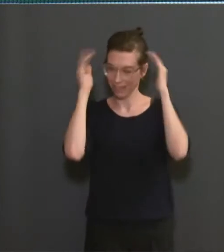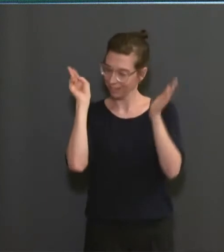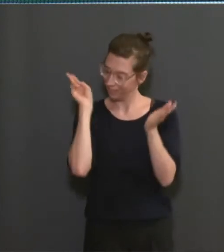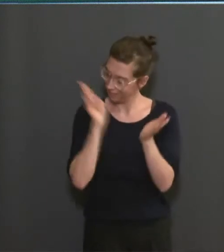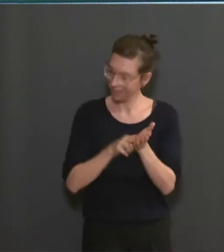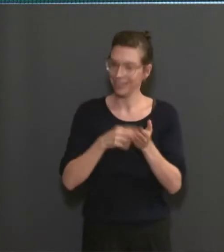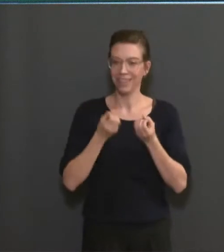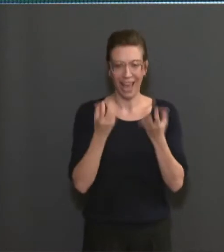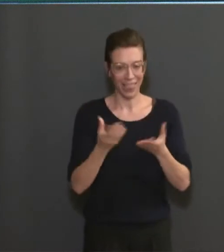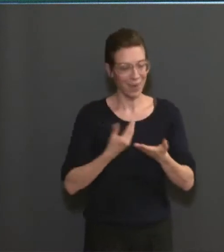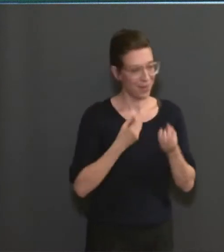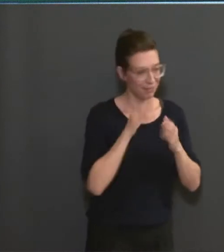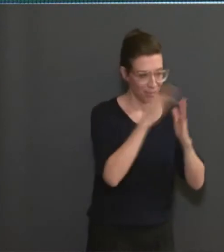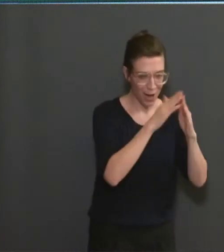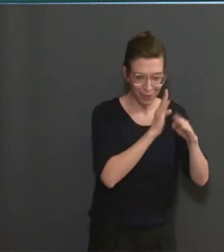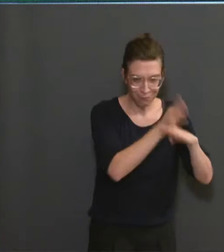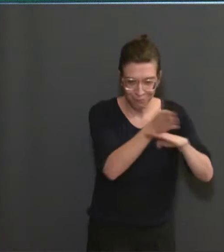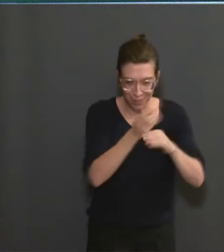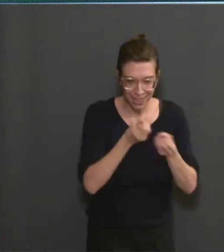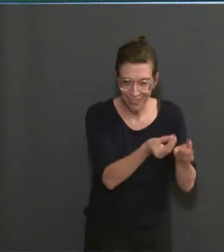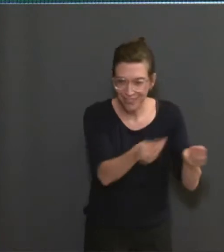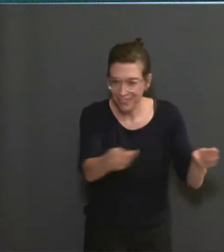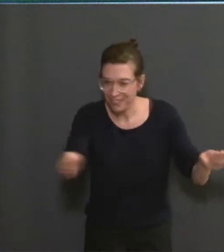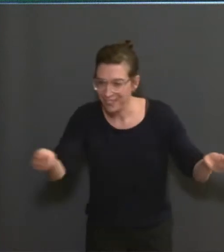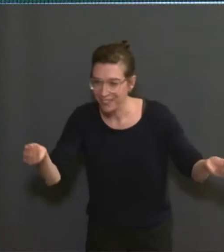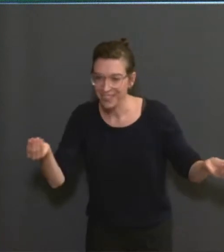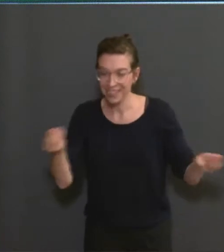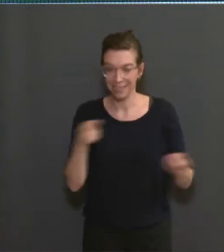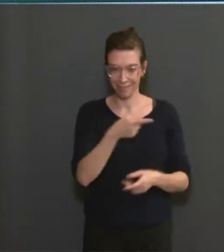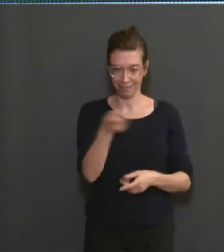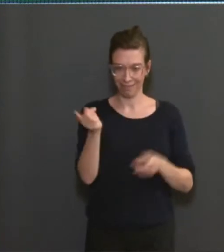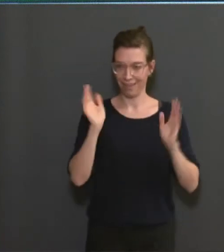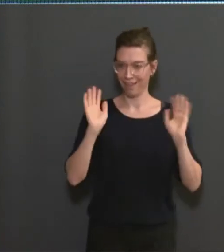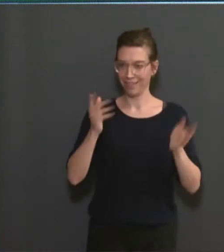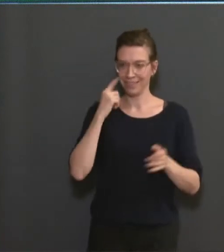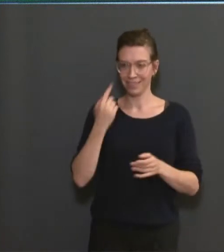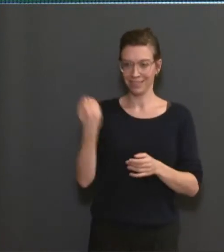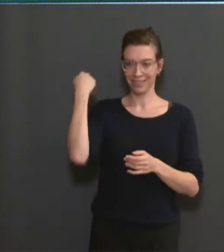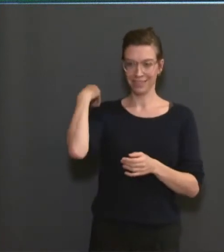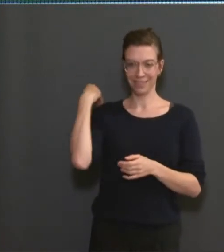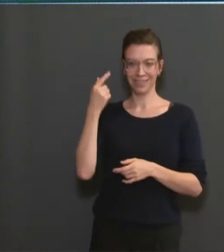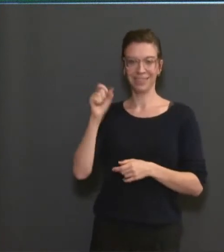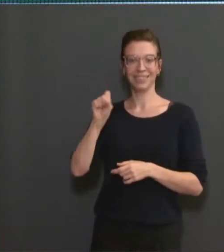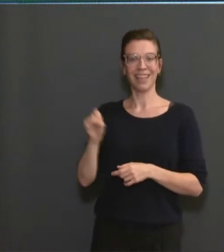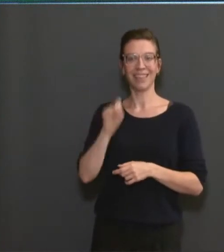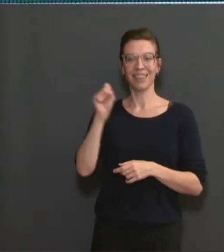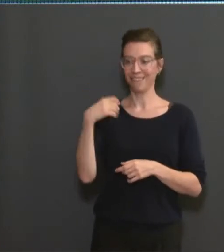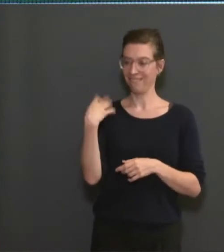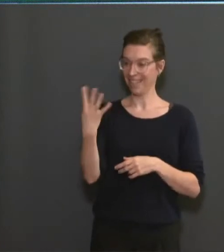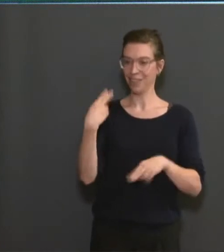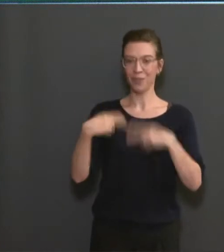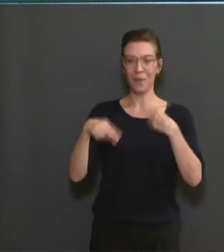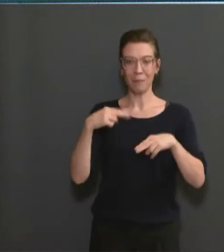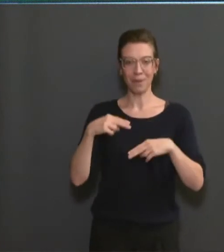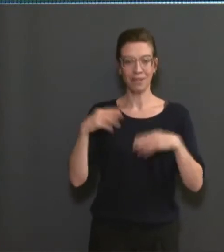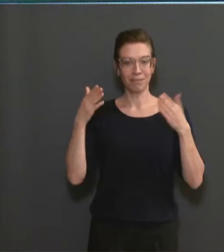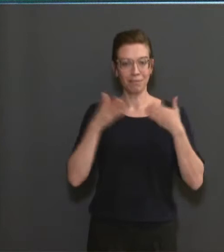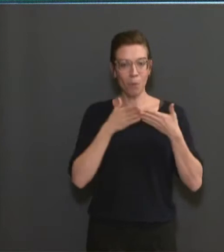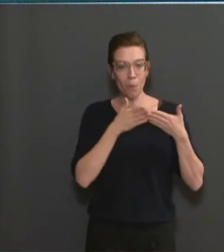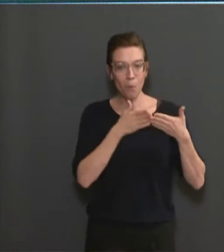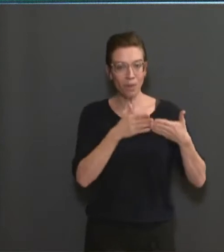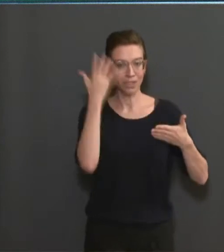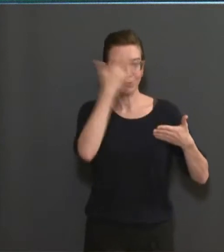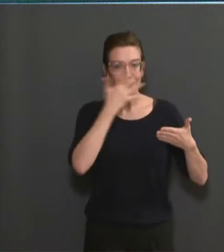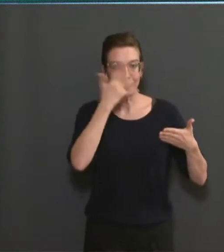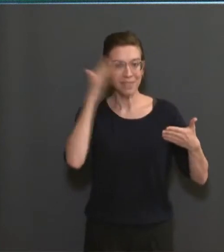Afgelopen zaterdag kwamen de Sint en zijn Pieten met de boot toe in ons land. Door de